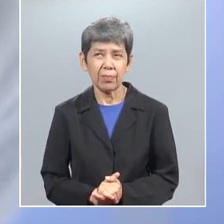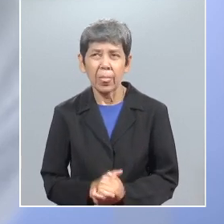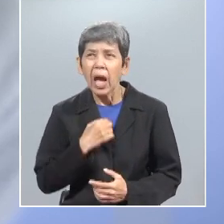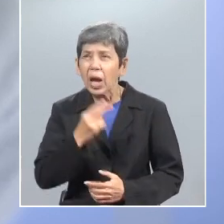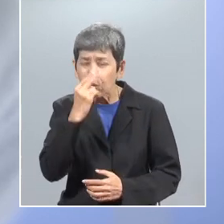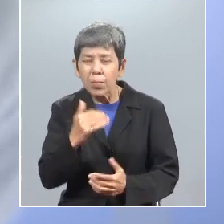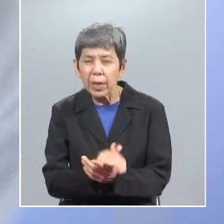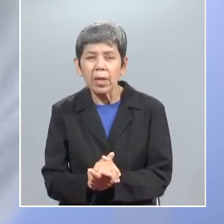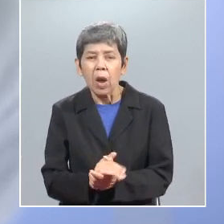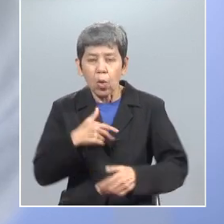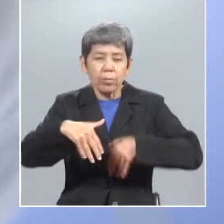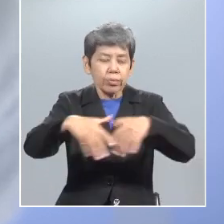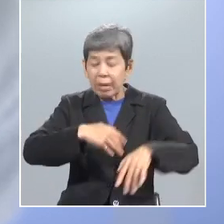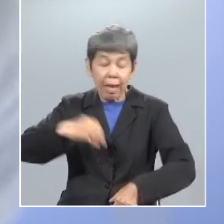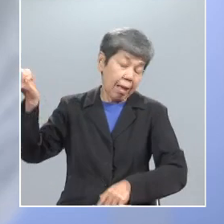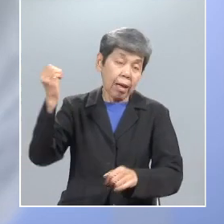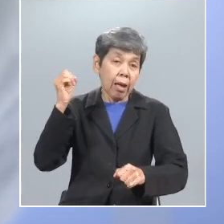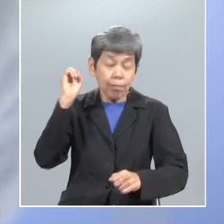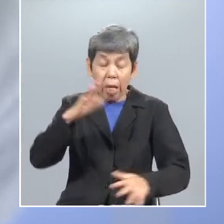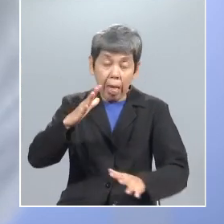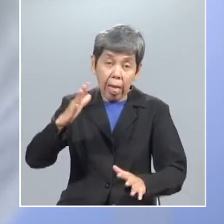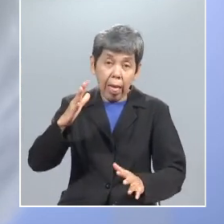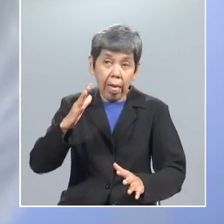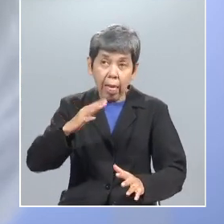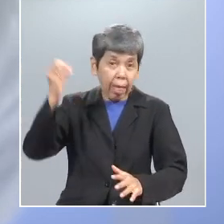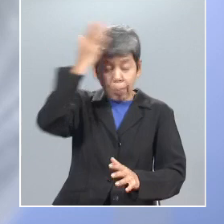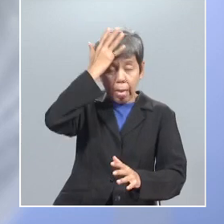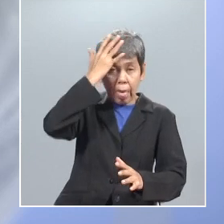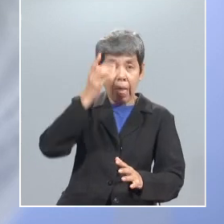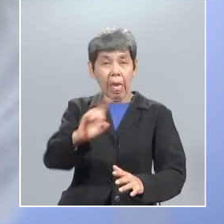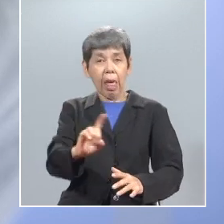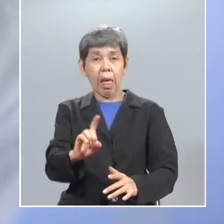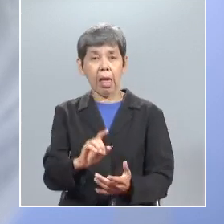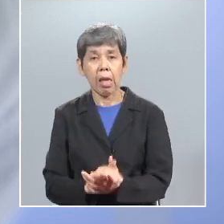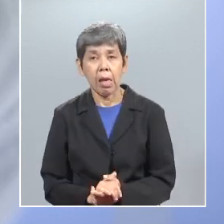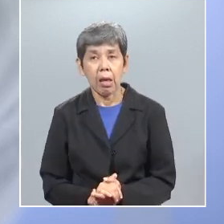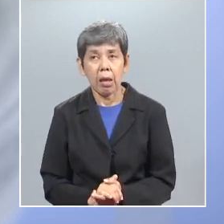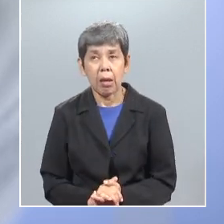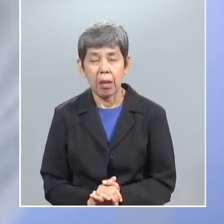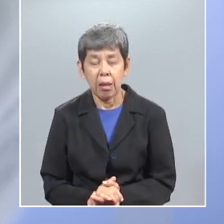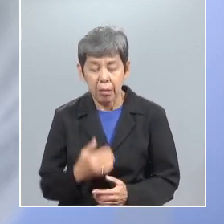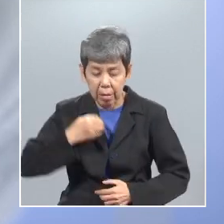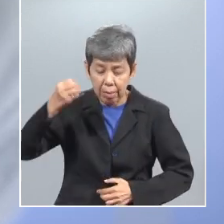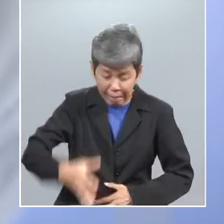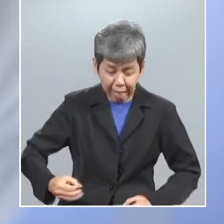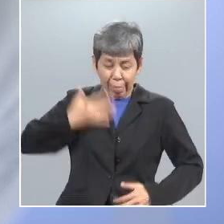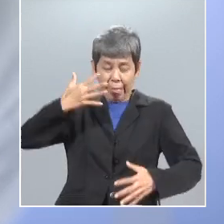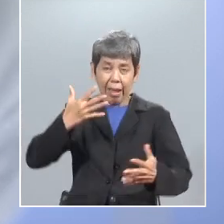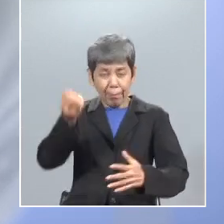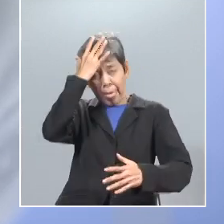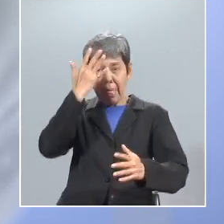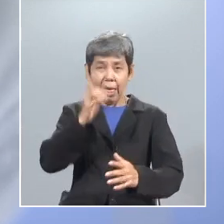างคือเกิดคนเดินผ่านไปผ่านไปผ่านมา แล้วถ้าลงตัวเรา แล้วกระเด็นตกมาโดนหัวเ